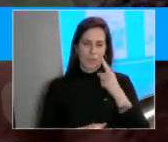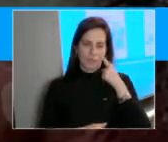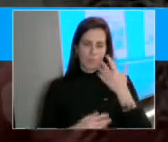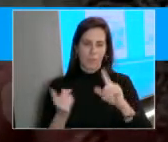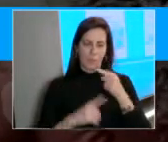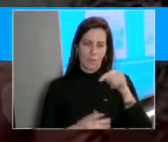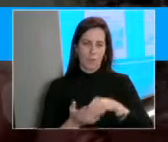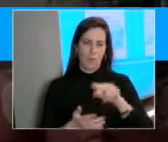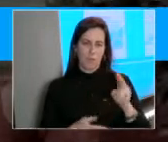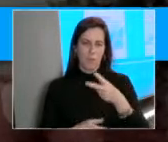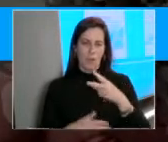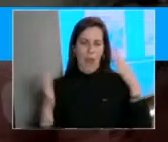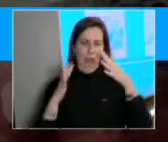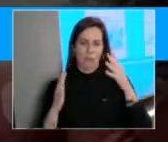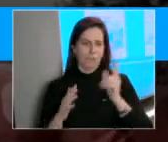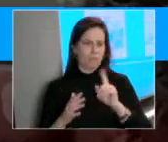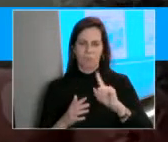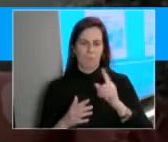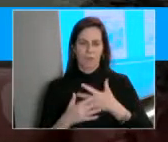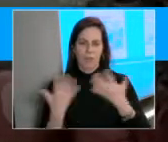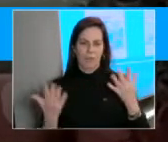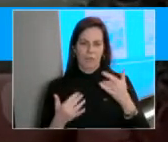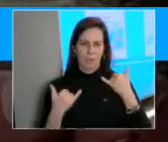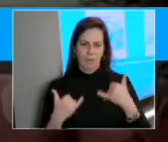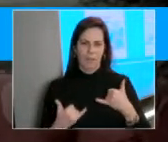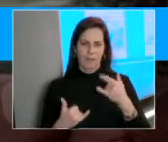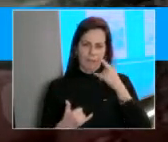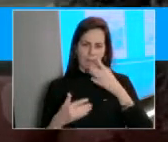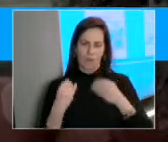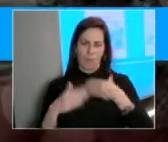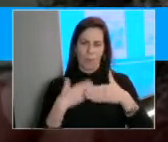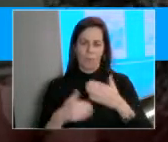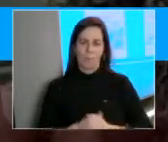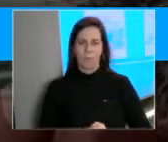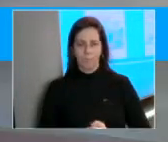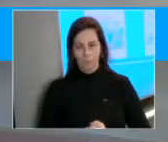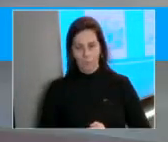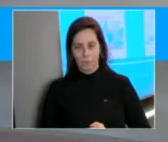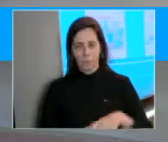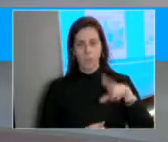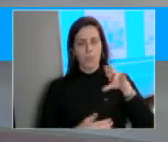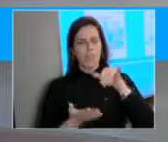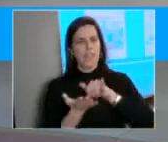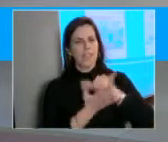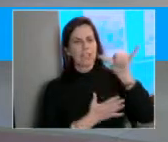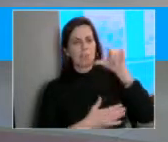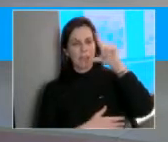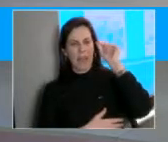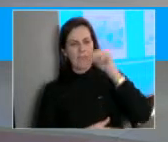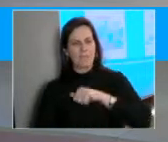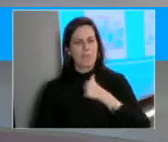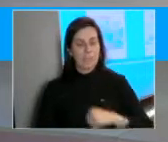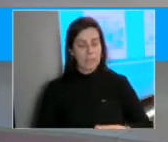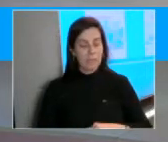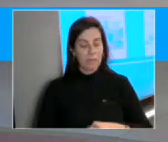מה קורה, כי פה שוב, הפאניקה או לחץ לא גדולים, וכרגע נראה איך דברים התפתחו. אתה יודע, יש הרי טיסות ישירות בין תל אביב